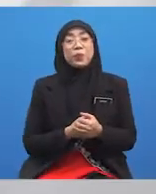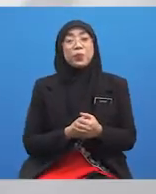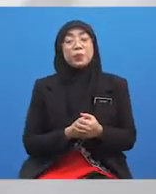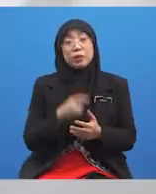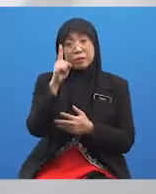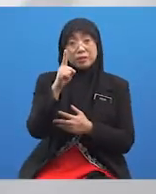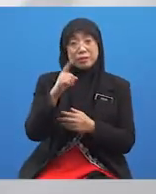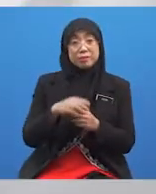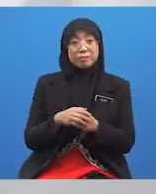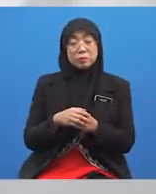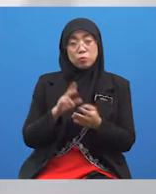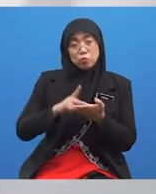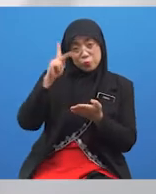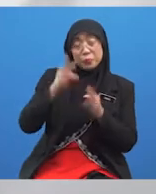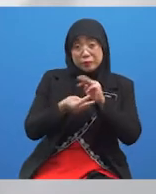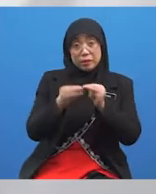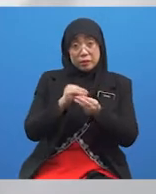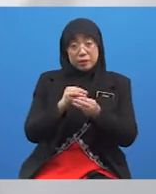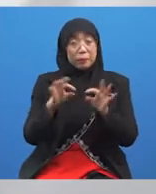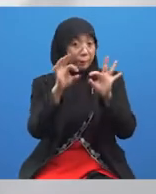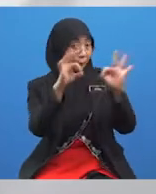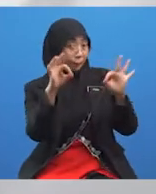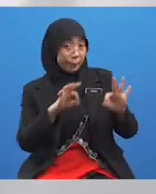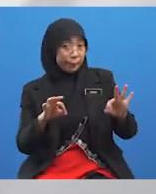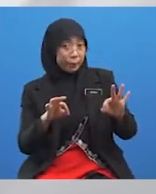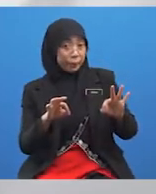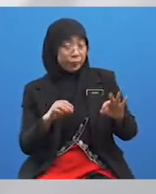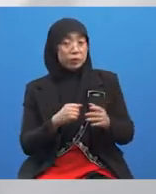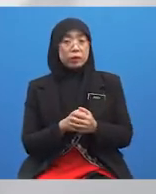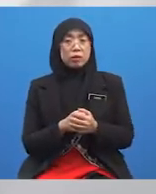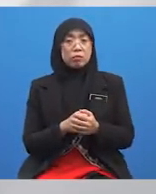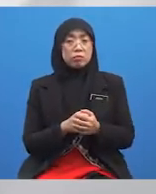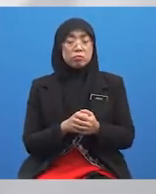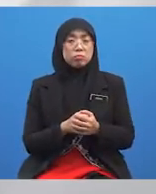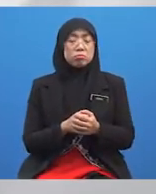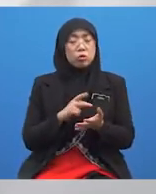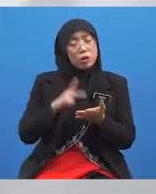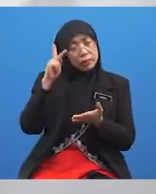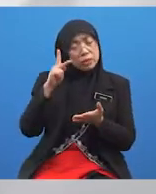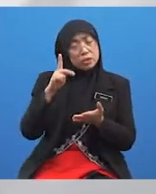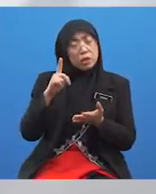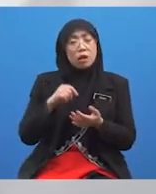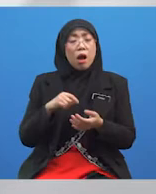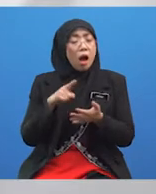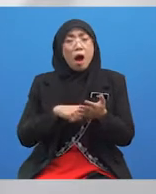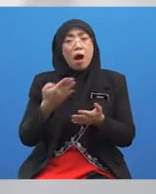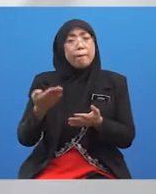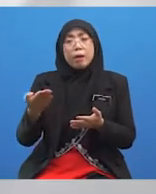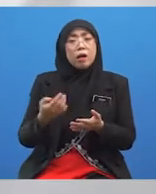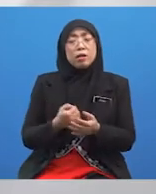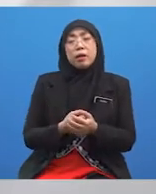Fakta 1, mengenal pasti masalah, huraian. Pengurus memastikan produk industri yang perlu dibeli